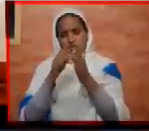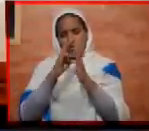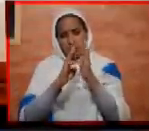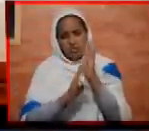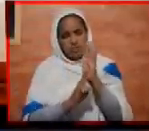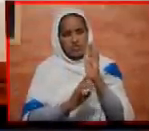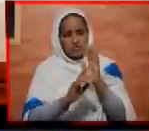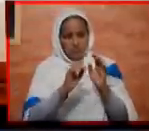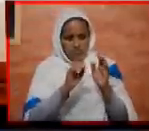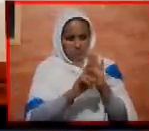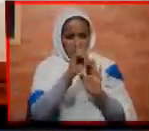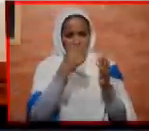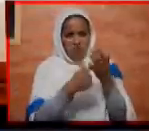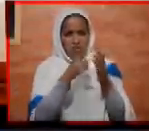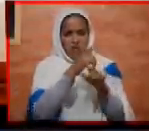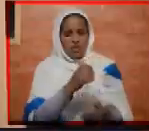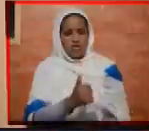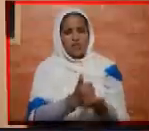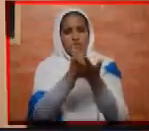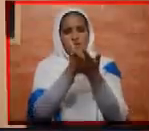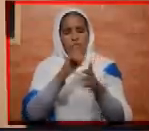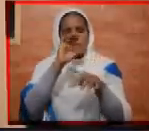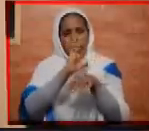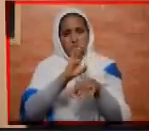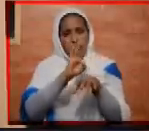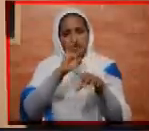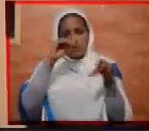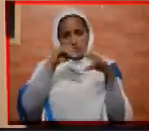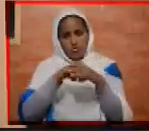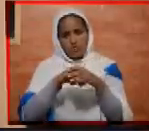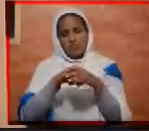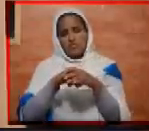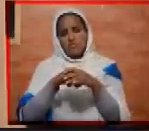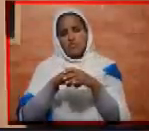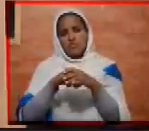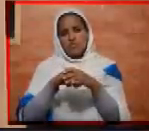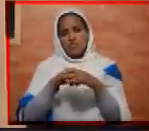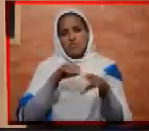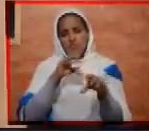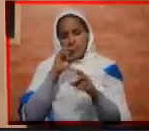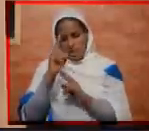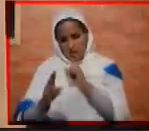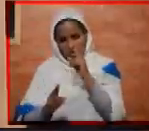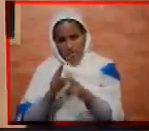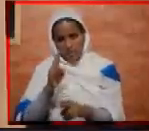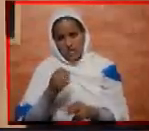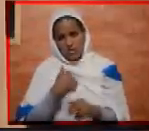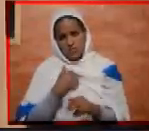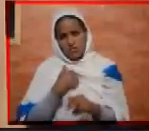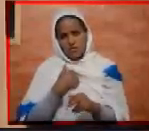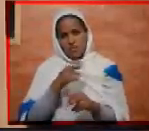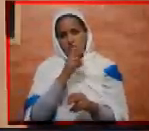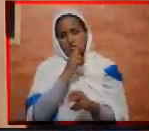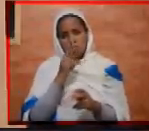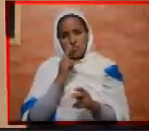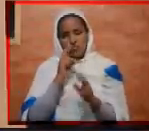ነው። እዚያ በቤተ ክርስቲያን ትንሽ ከሞከረ ግን መከባበርን፣ ሰው